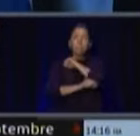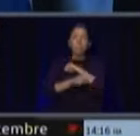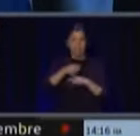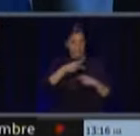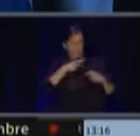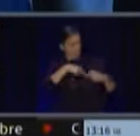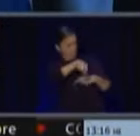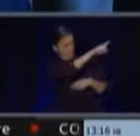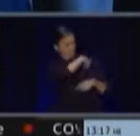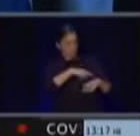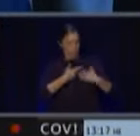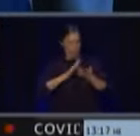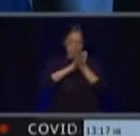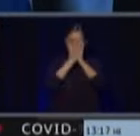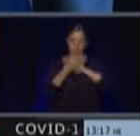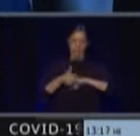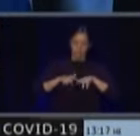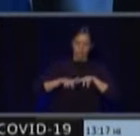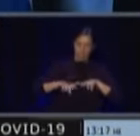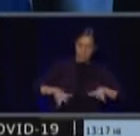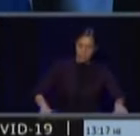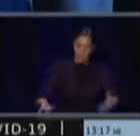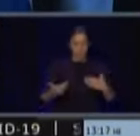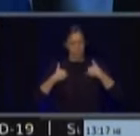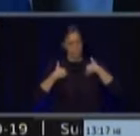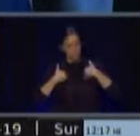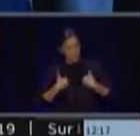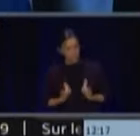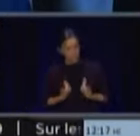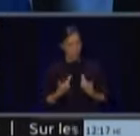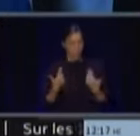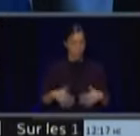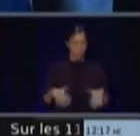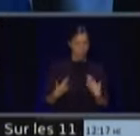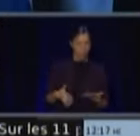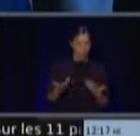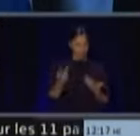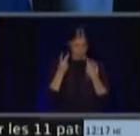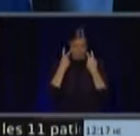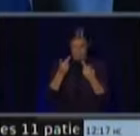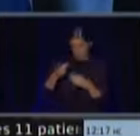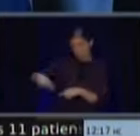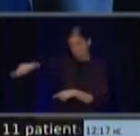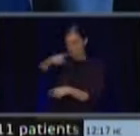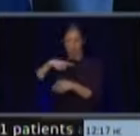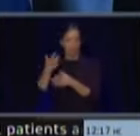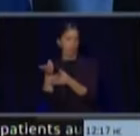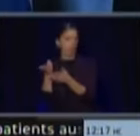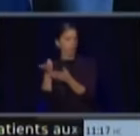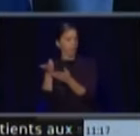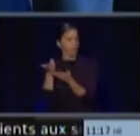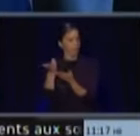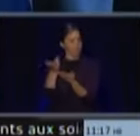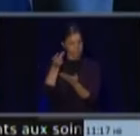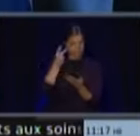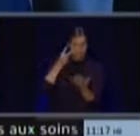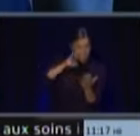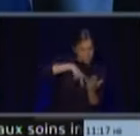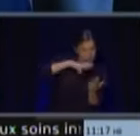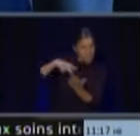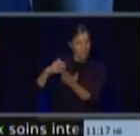veut pas en perdre davantage. Et vous lisez comme moi les journaux tous les jours et on en perd régulièrement,